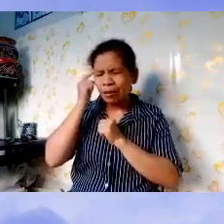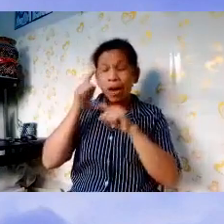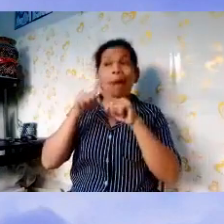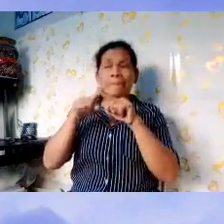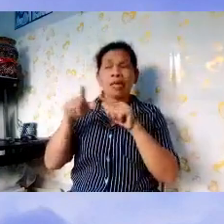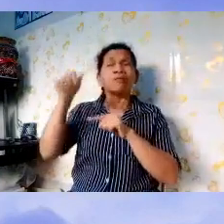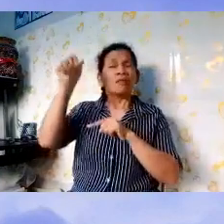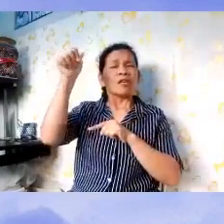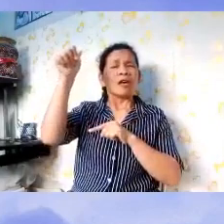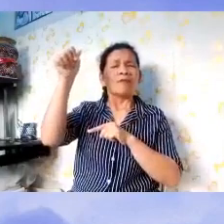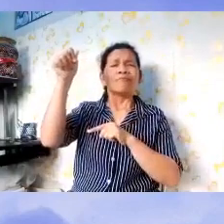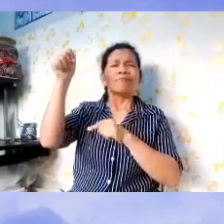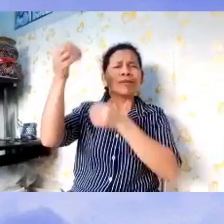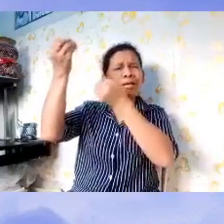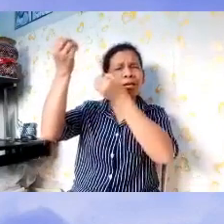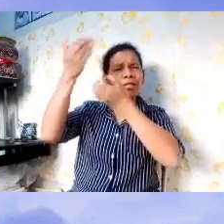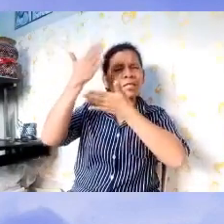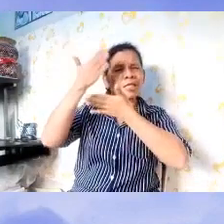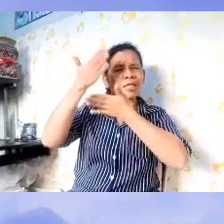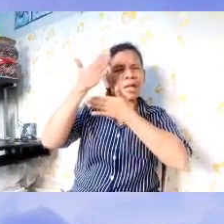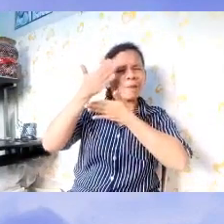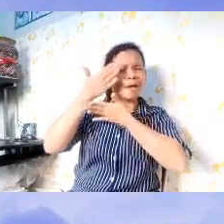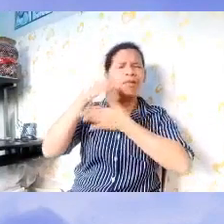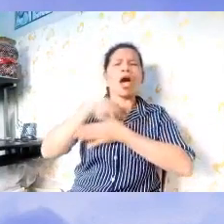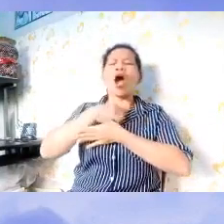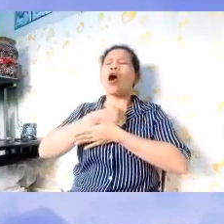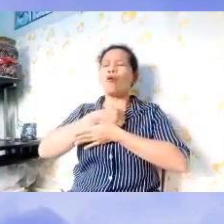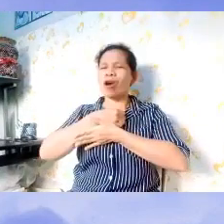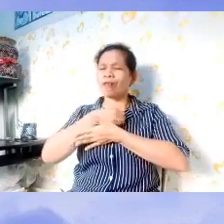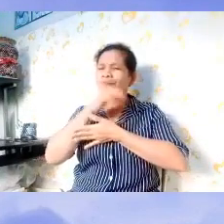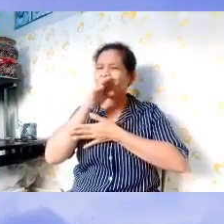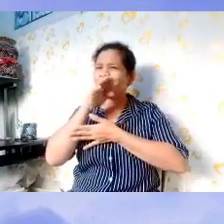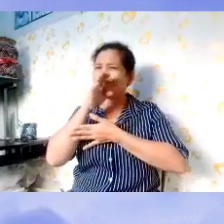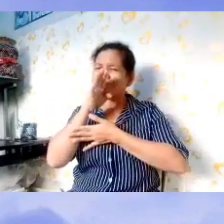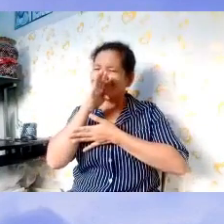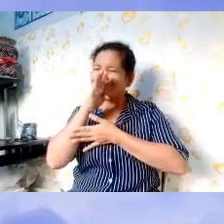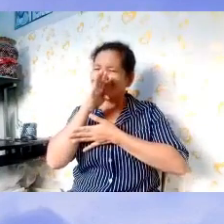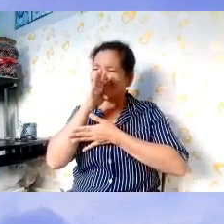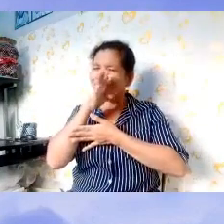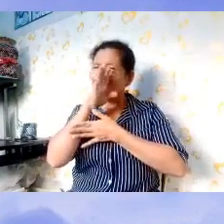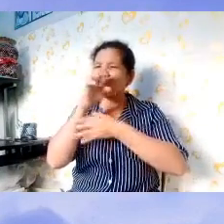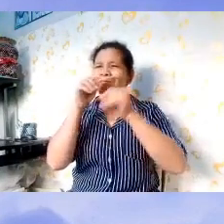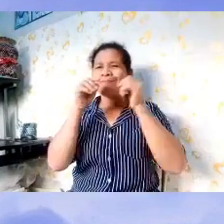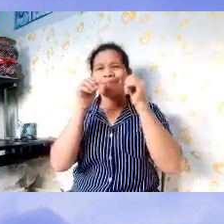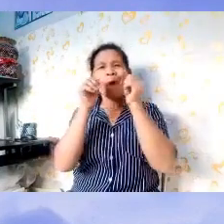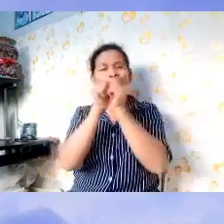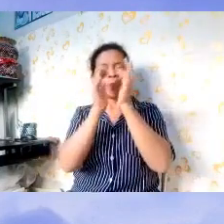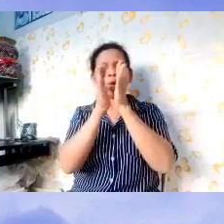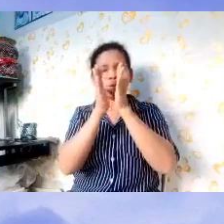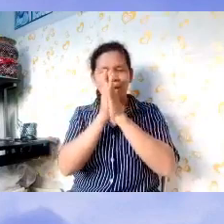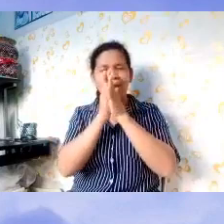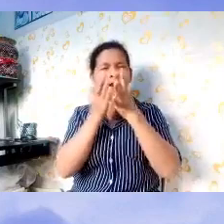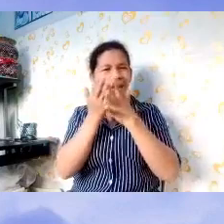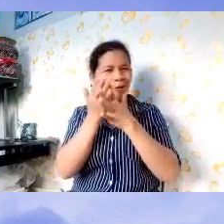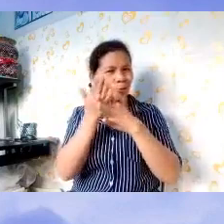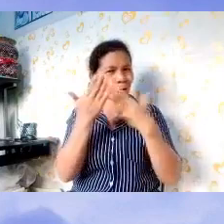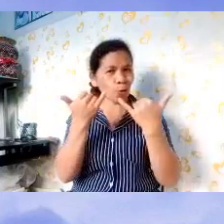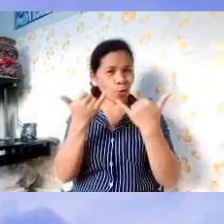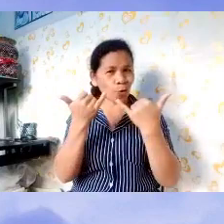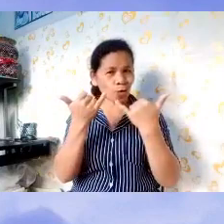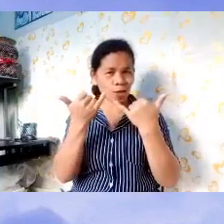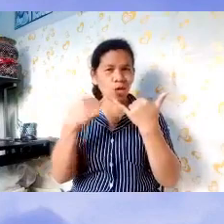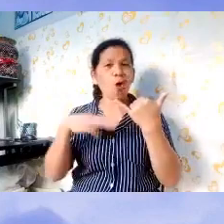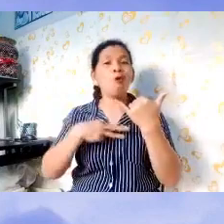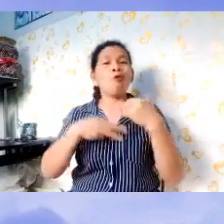mismo naglalagay sa ating mga bibig ng mga panalangin na sa pamagitan nito'y magiging mas